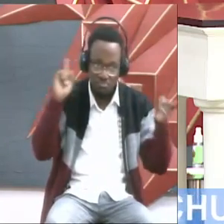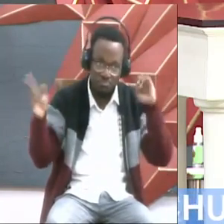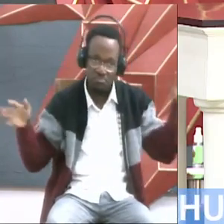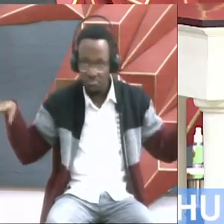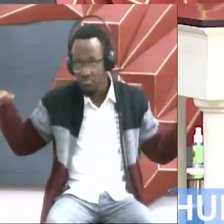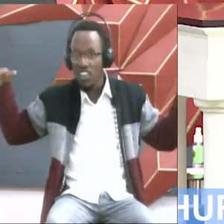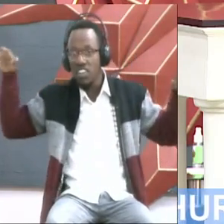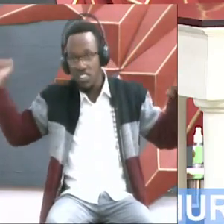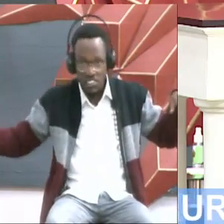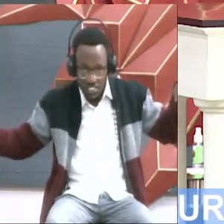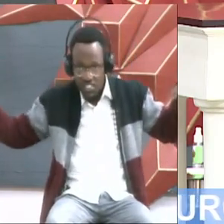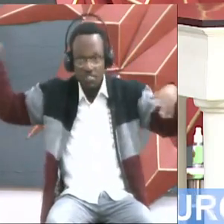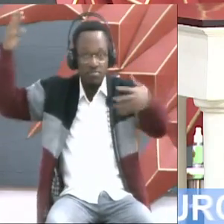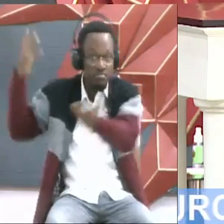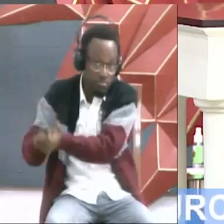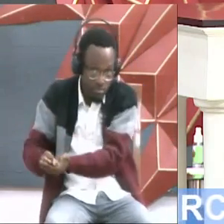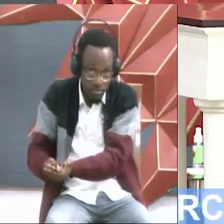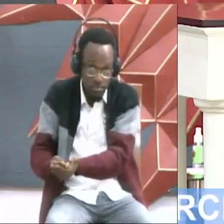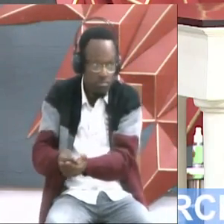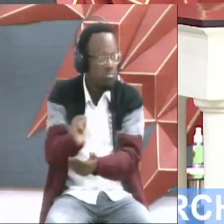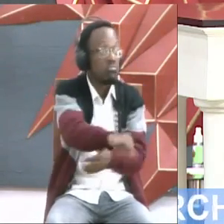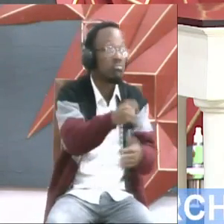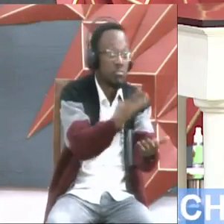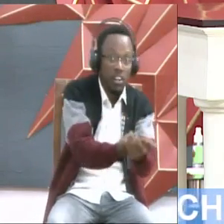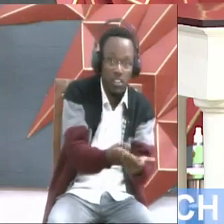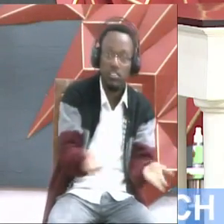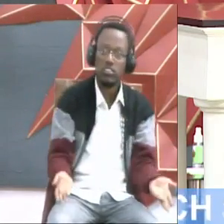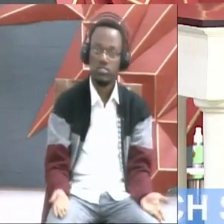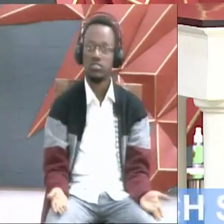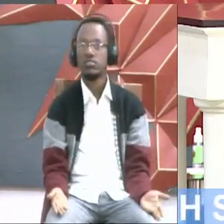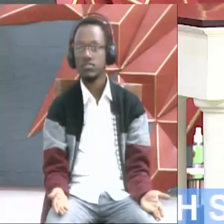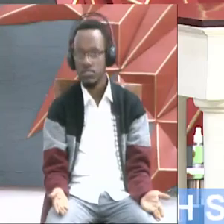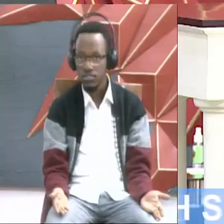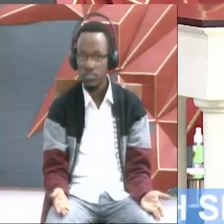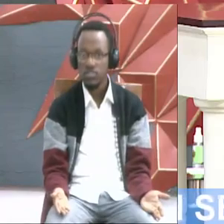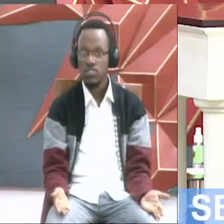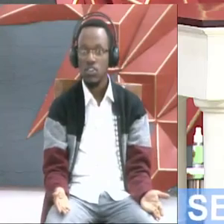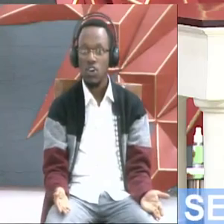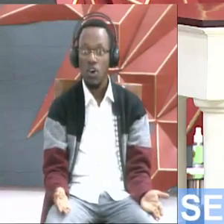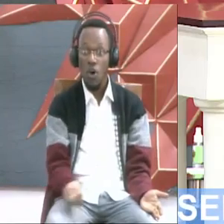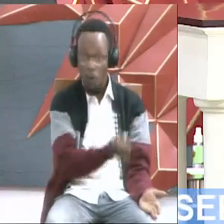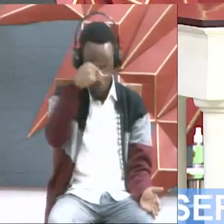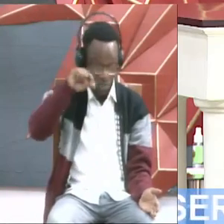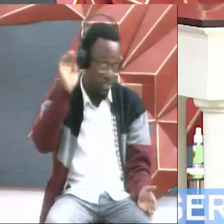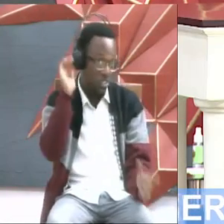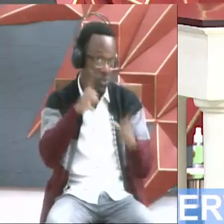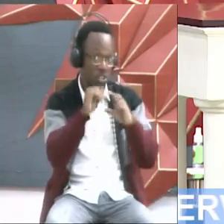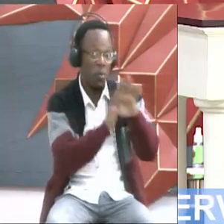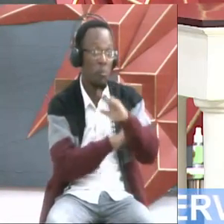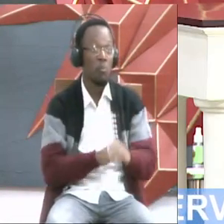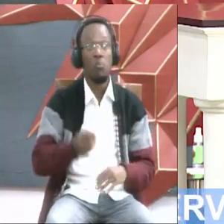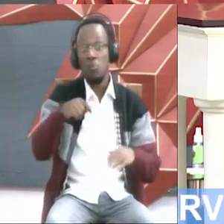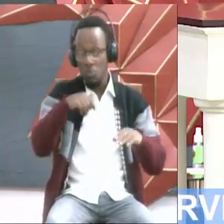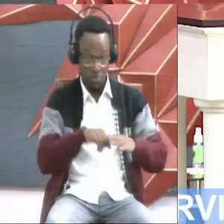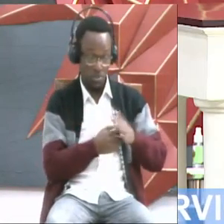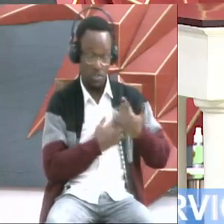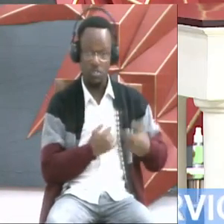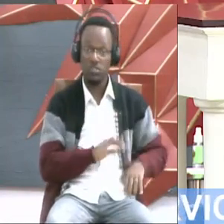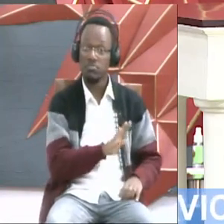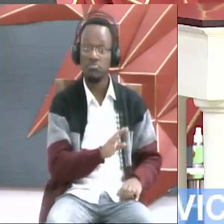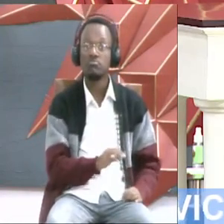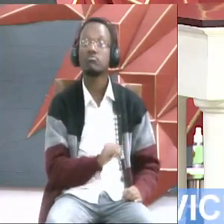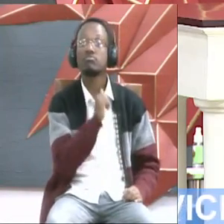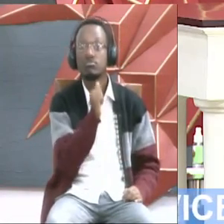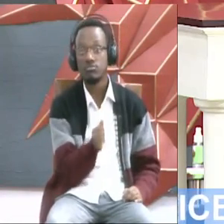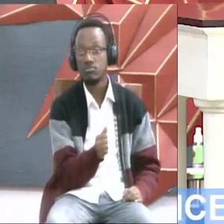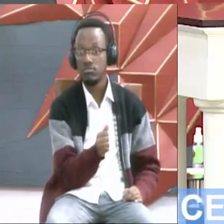barabohwa babohegwa hano muri asamble babohegwa igihe ubutumwa bwiza babwumvise ntibabushire ko umutima. Amen.